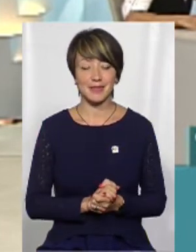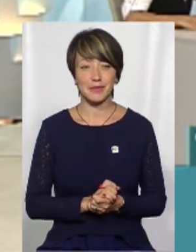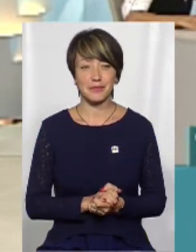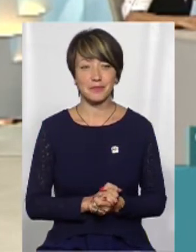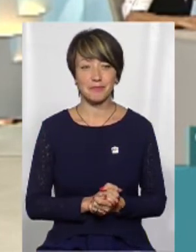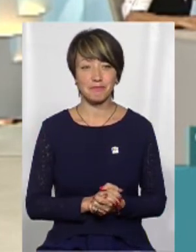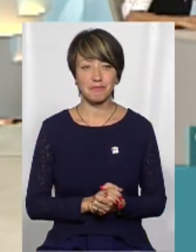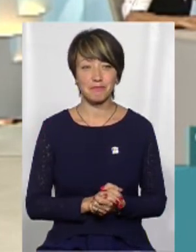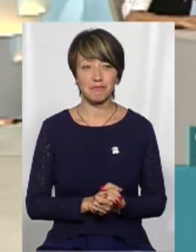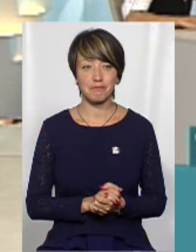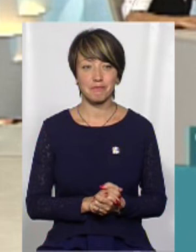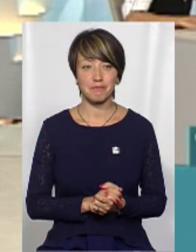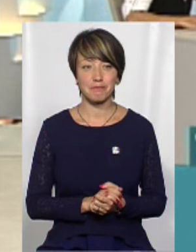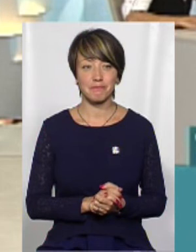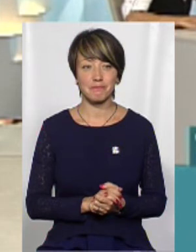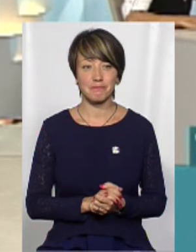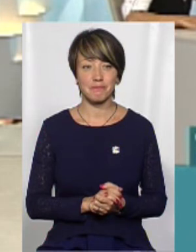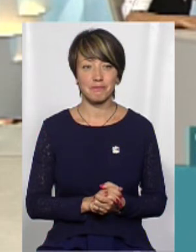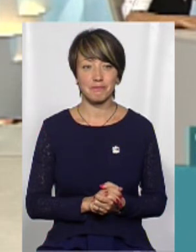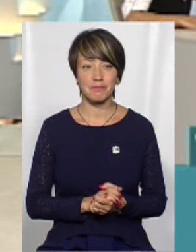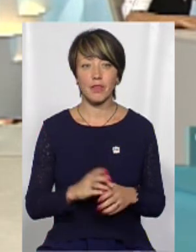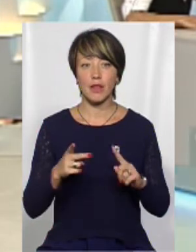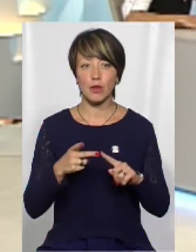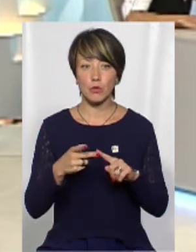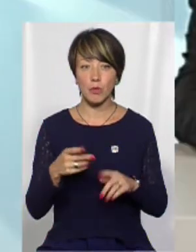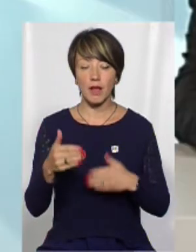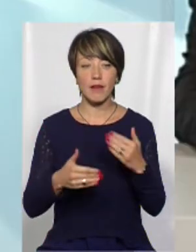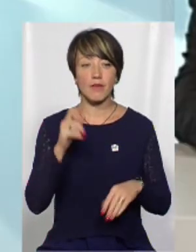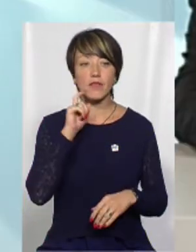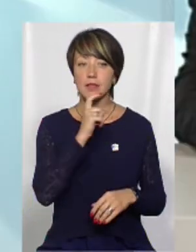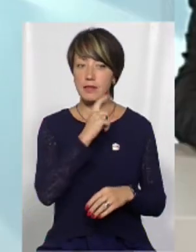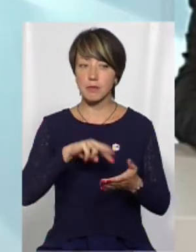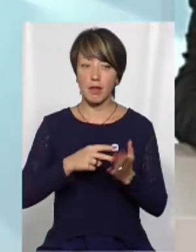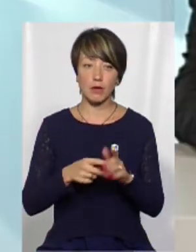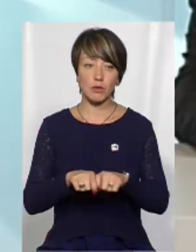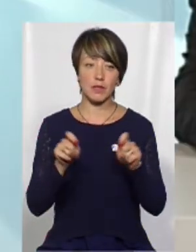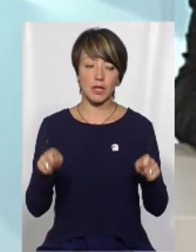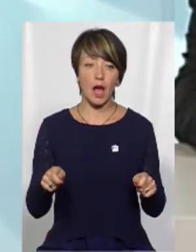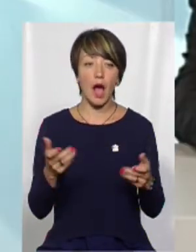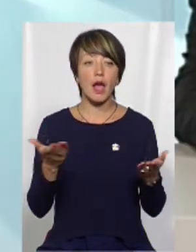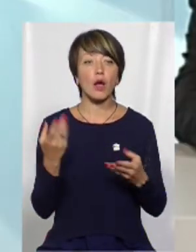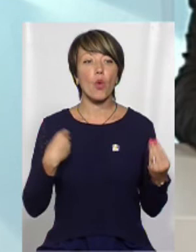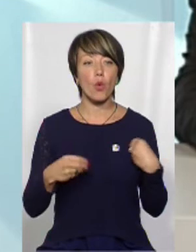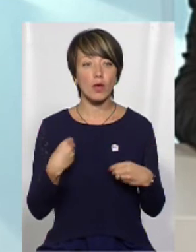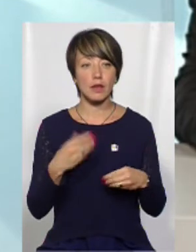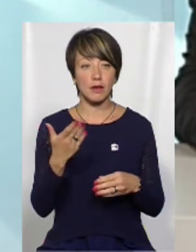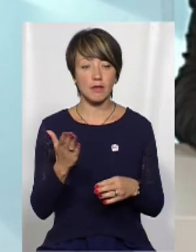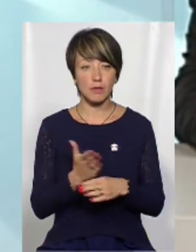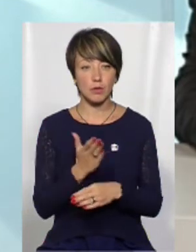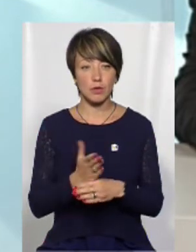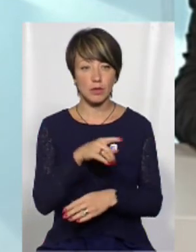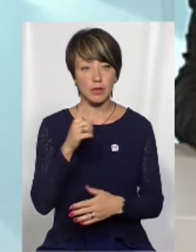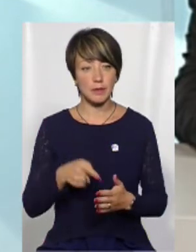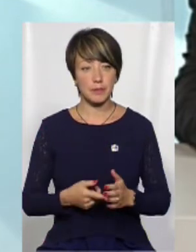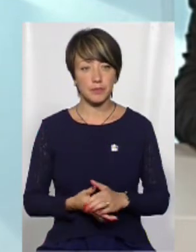pense, Vinica, la deuxième étape. На другому етапі у Вінниці він планує відкрити. А який одяг буде в цих магазинах?